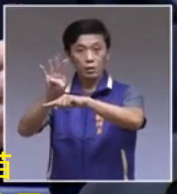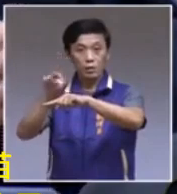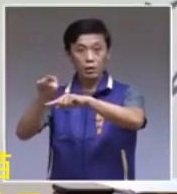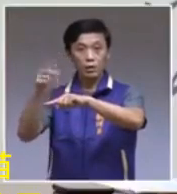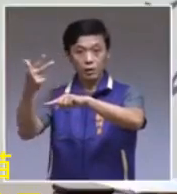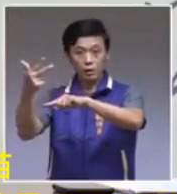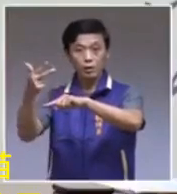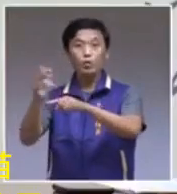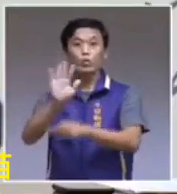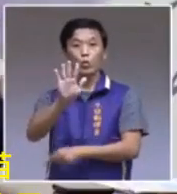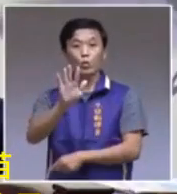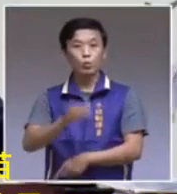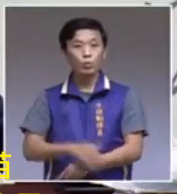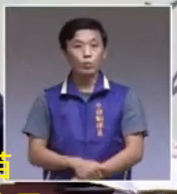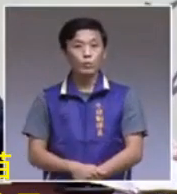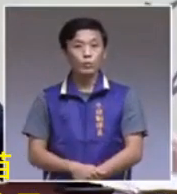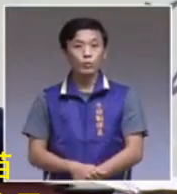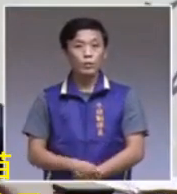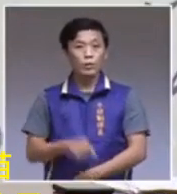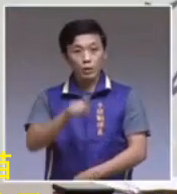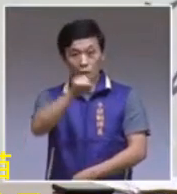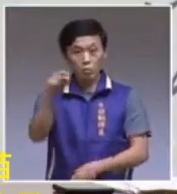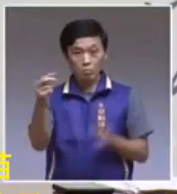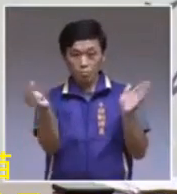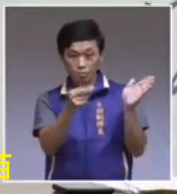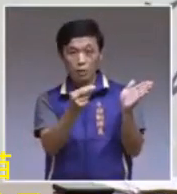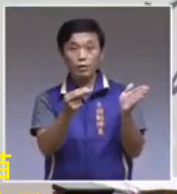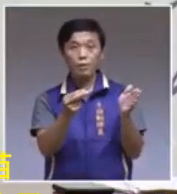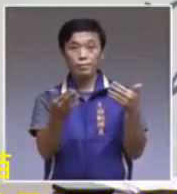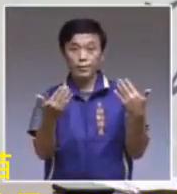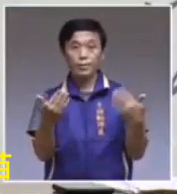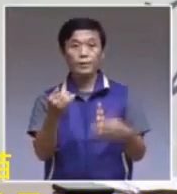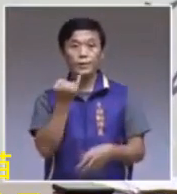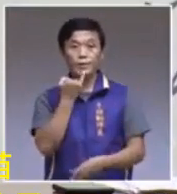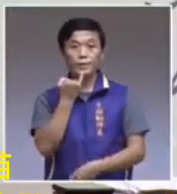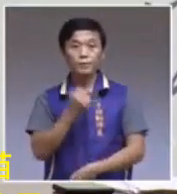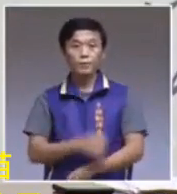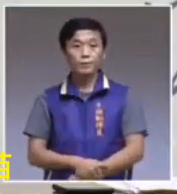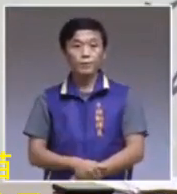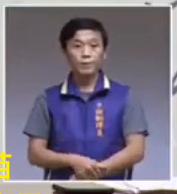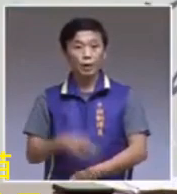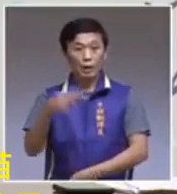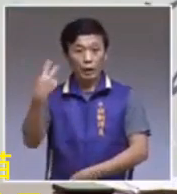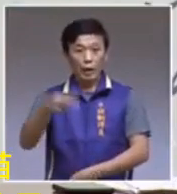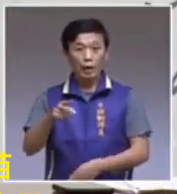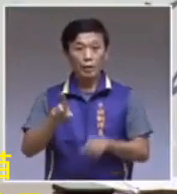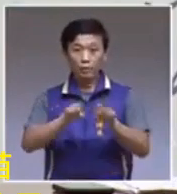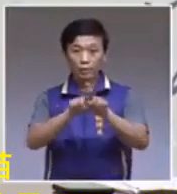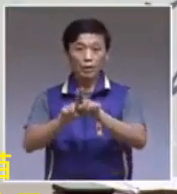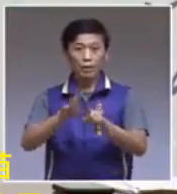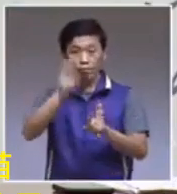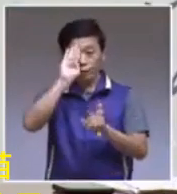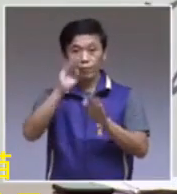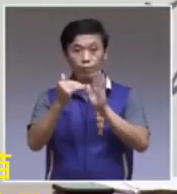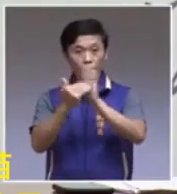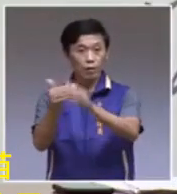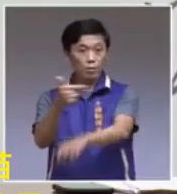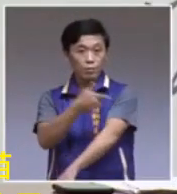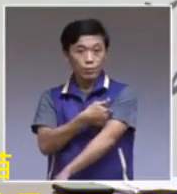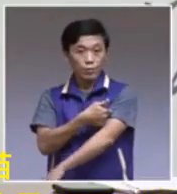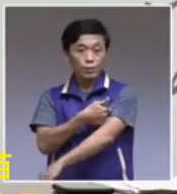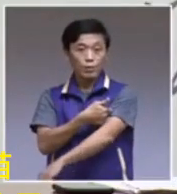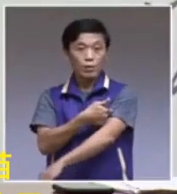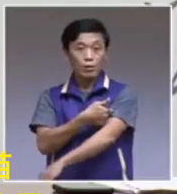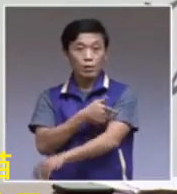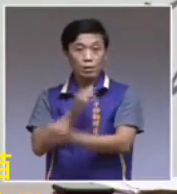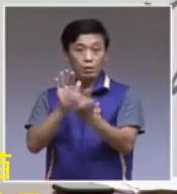84.7%，那这个是大家可以看得到，那同时伴随着疫苗的施打，